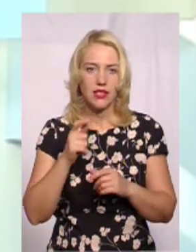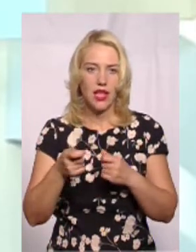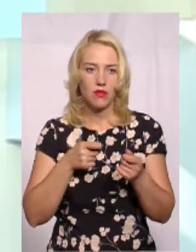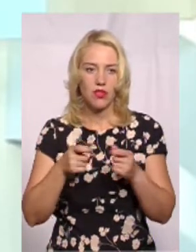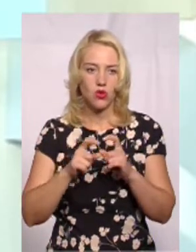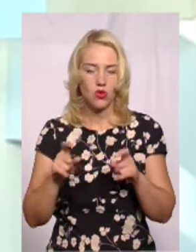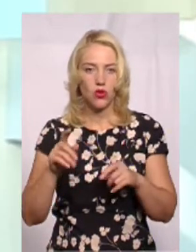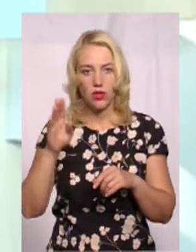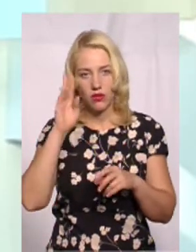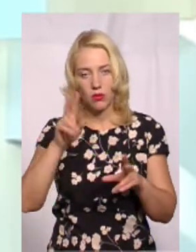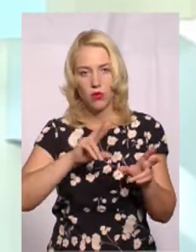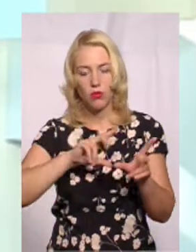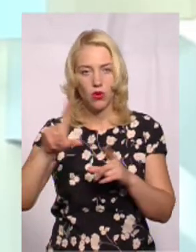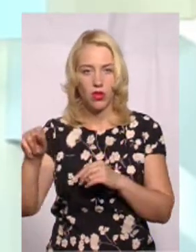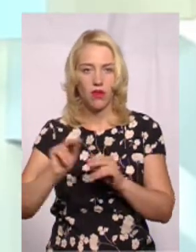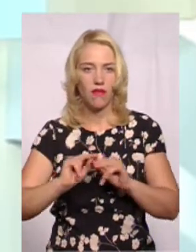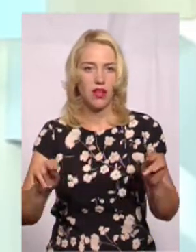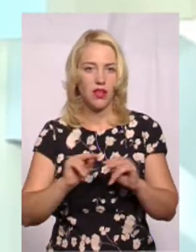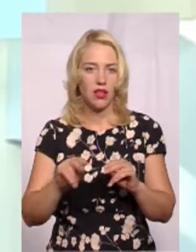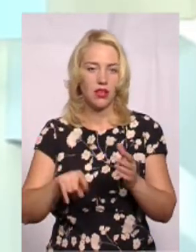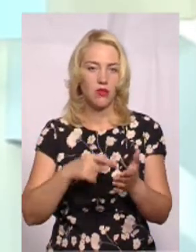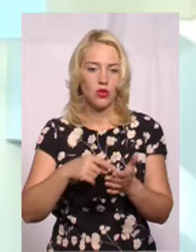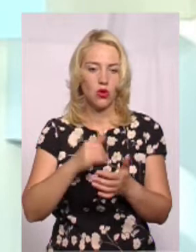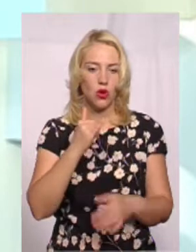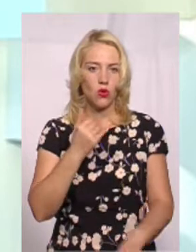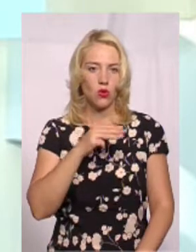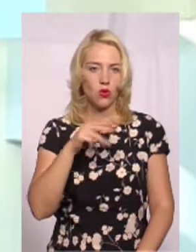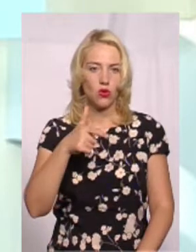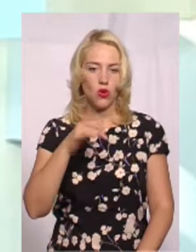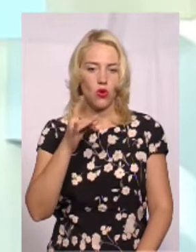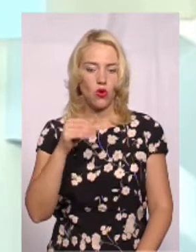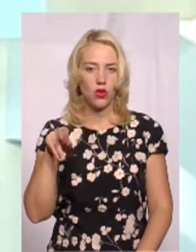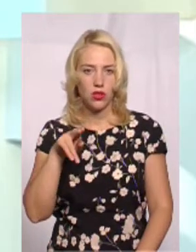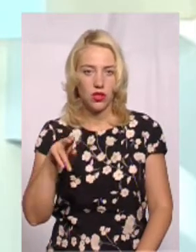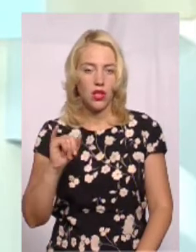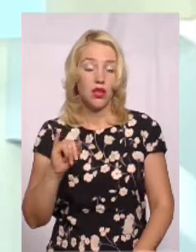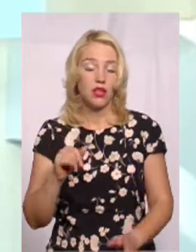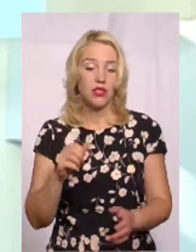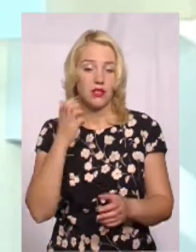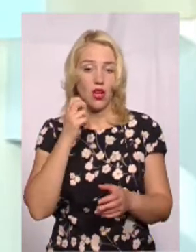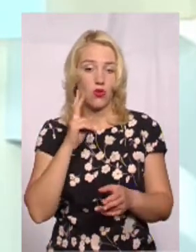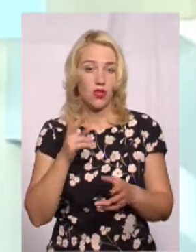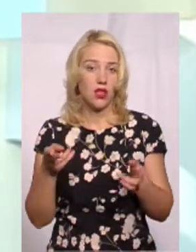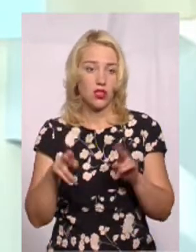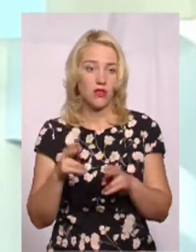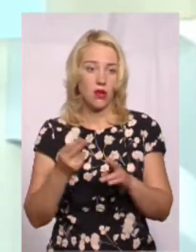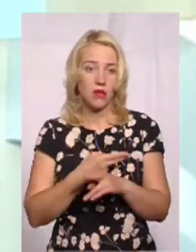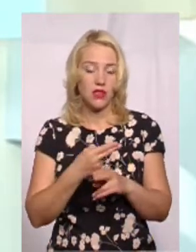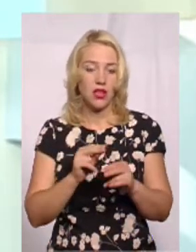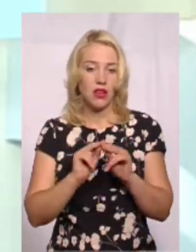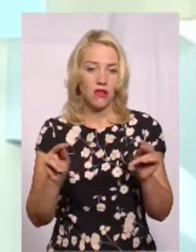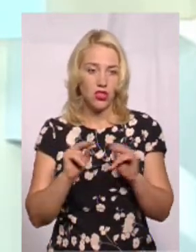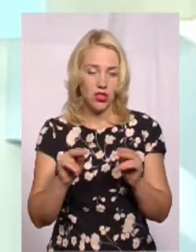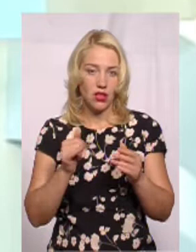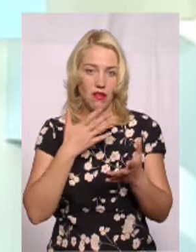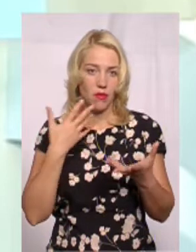уїхав викладати в Ужгород. Тобто Старокостянтинів лишився без вчителя і немає тепер результатів ніяких. Тобто ми